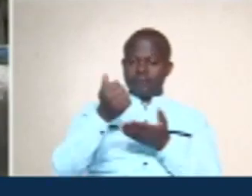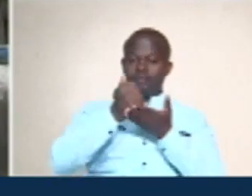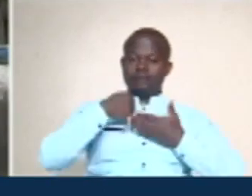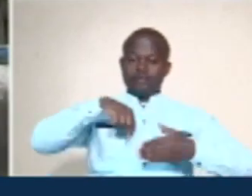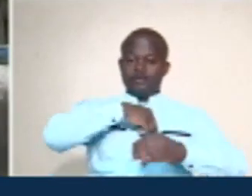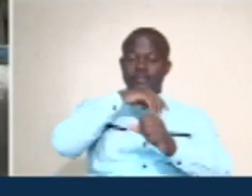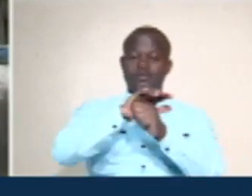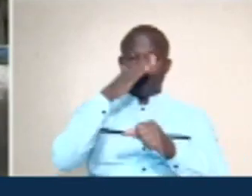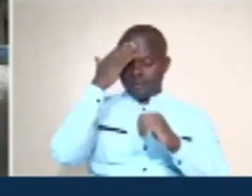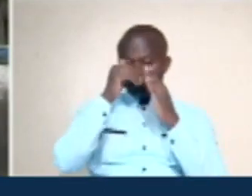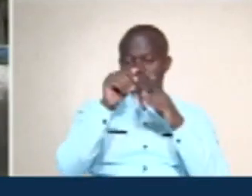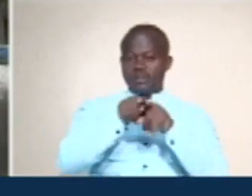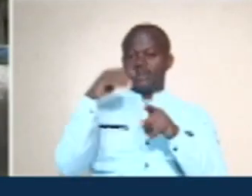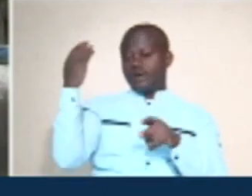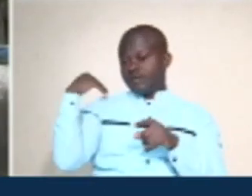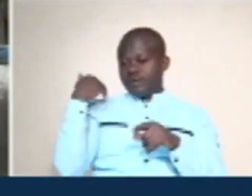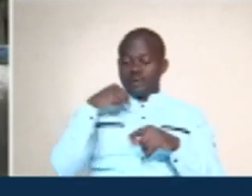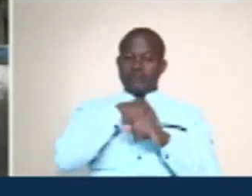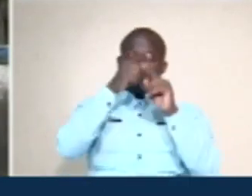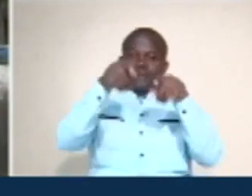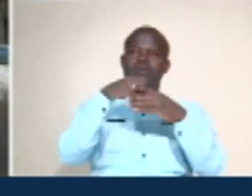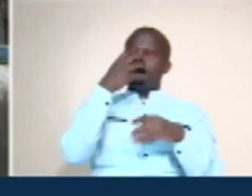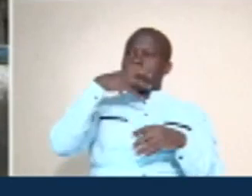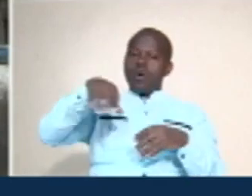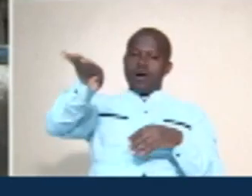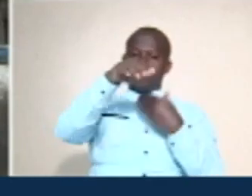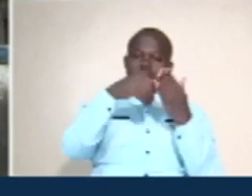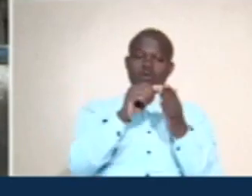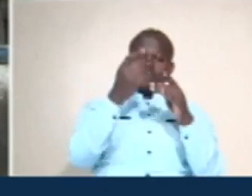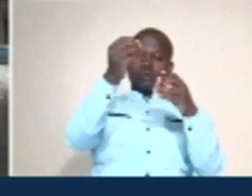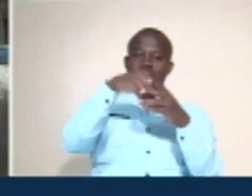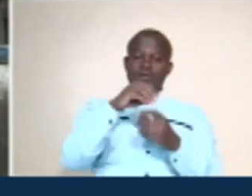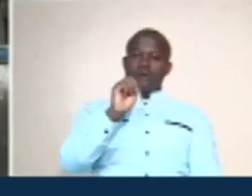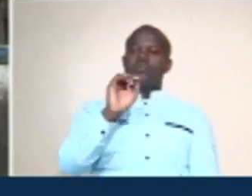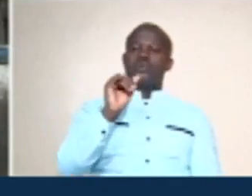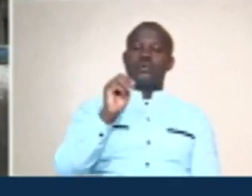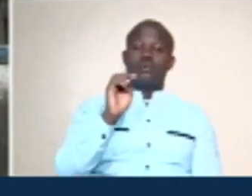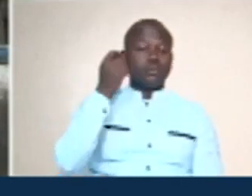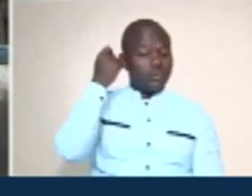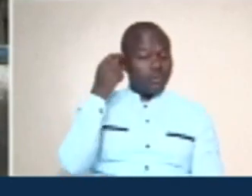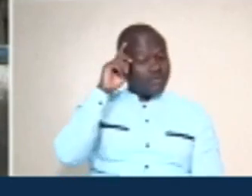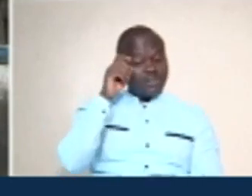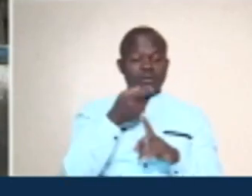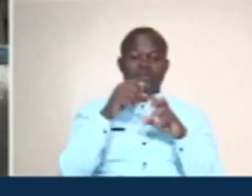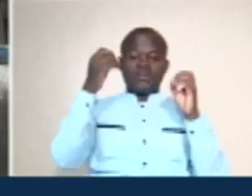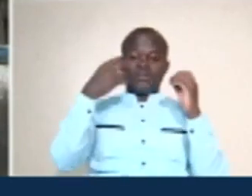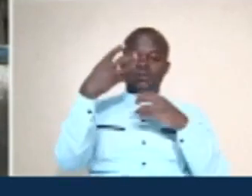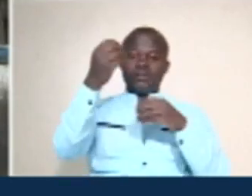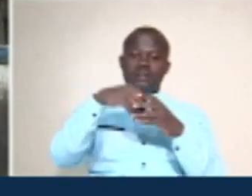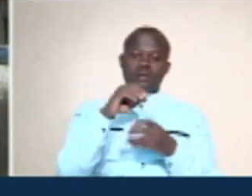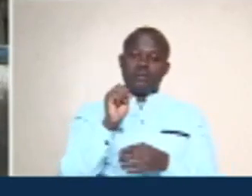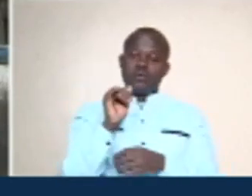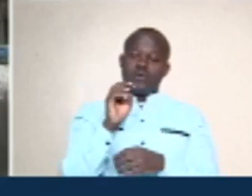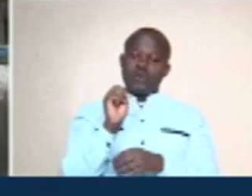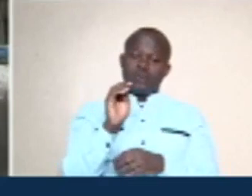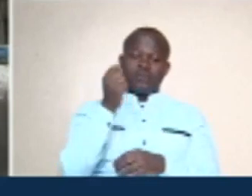nka mbere twajya kuzifata imuhanga cyangwa tukajya kuzifata ku muyumbu. Urumva uturutse Kigali ukajya ku muyumbu cyangwa ugaturuka Kigali ukajya